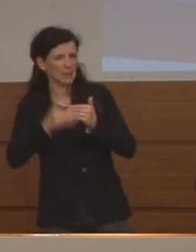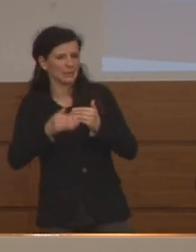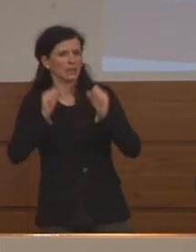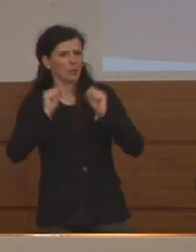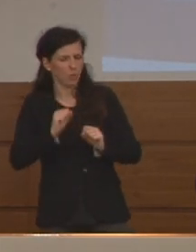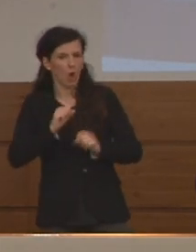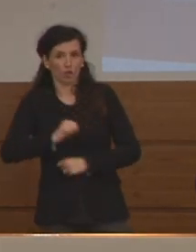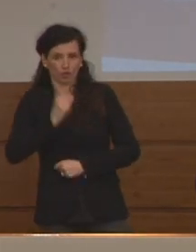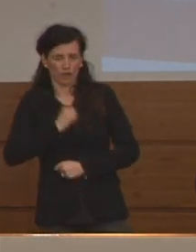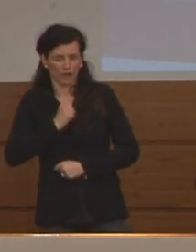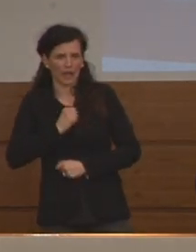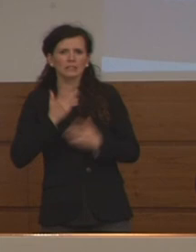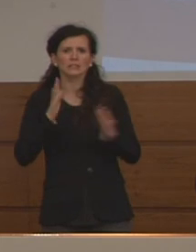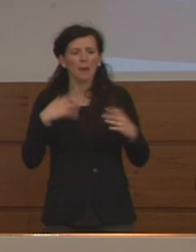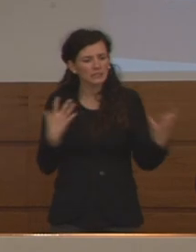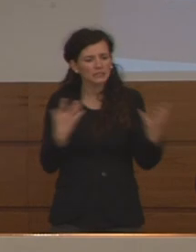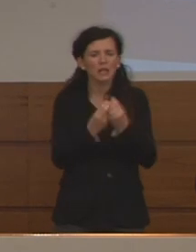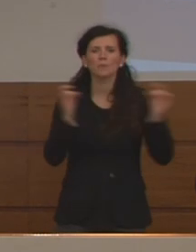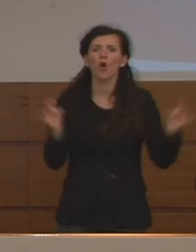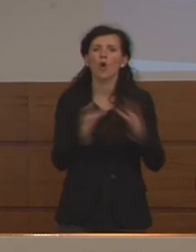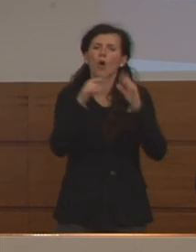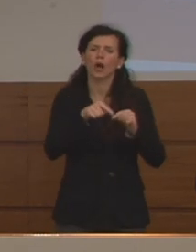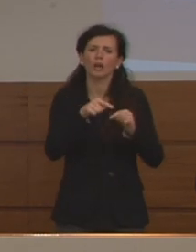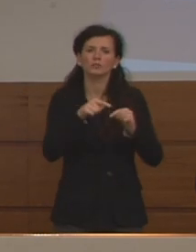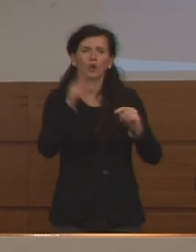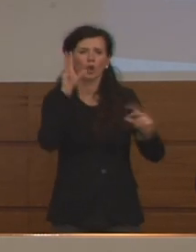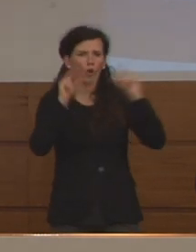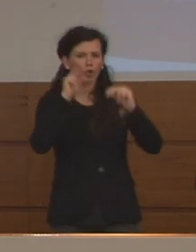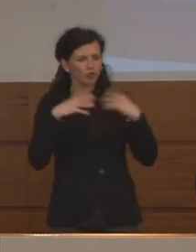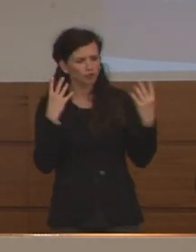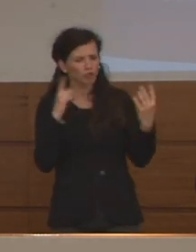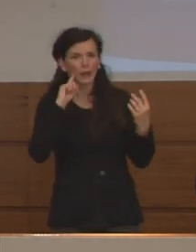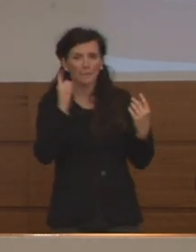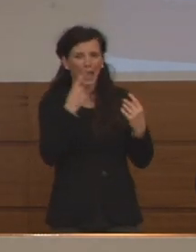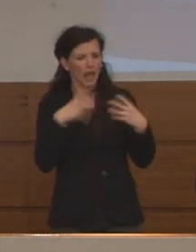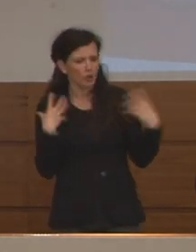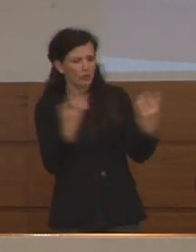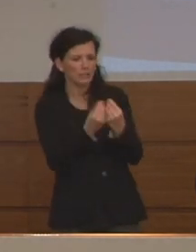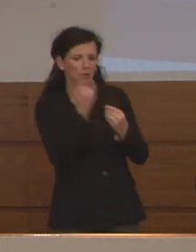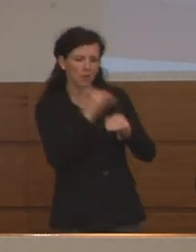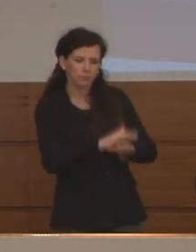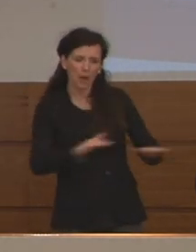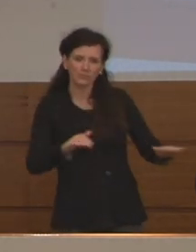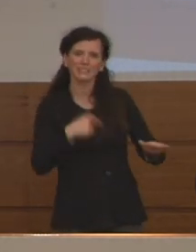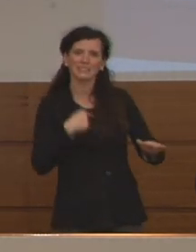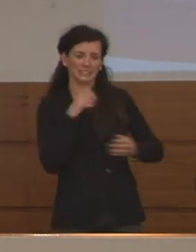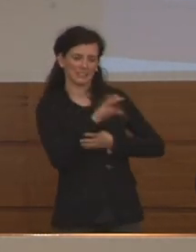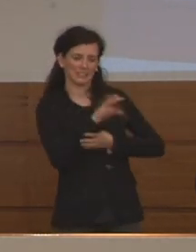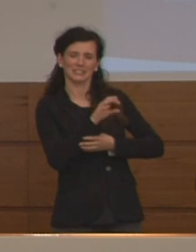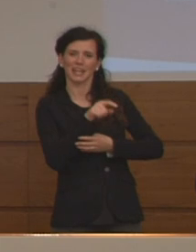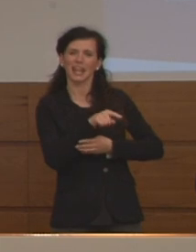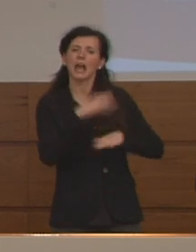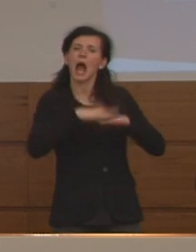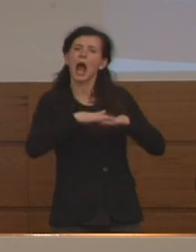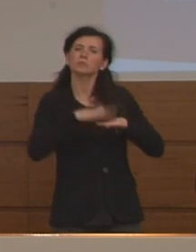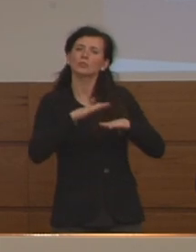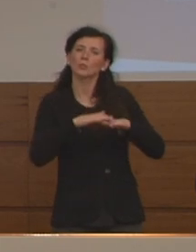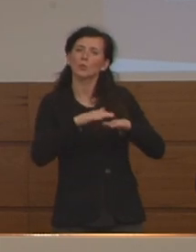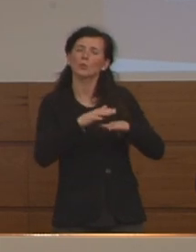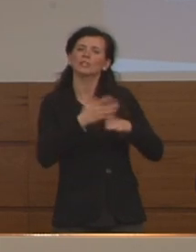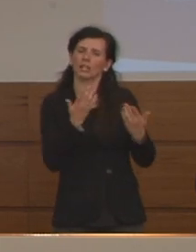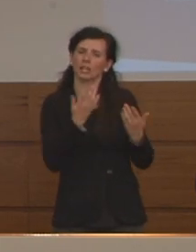per valorizzare dei rapporti per conoscersi meglio con i bambini piccoli per insegnare loro delle buone abitudini che poi